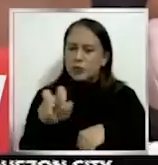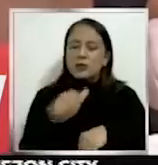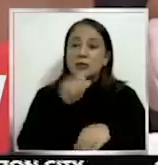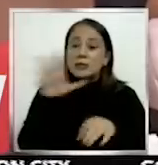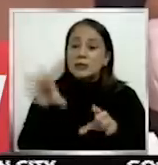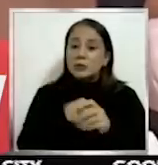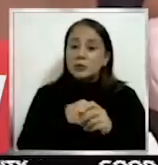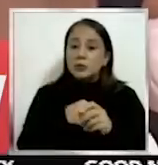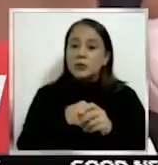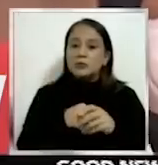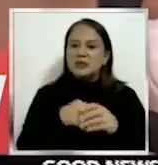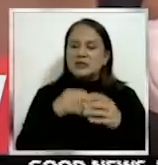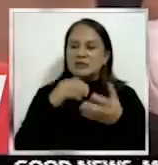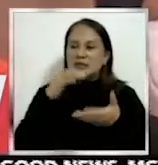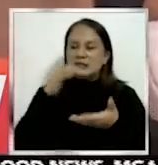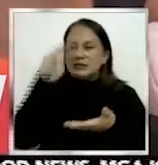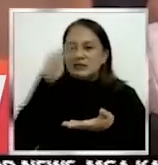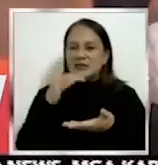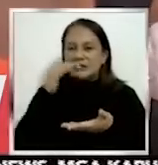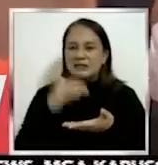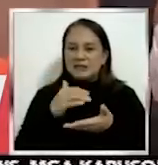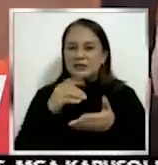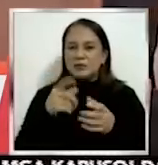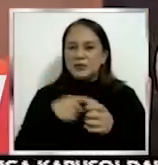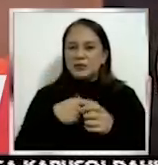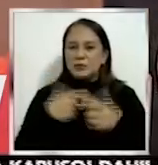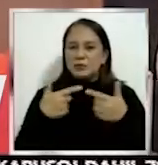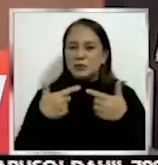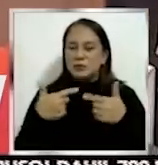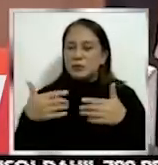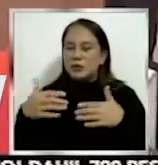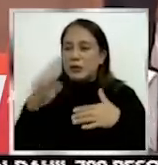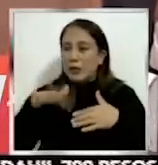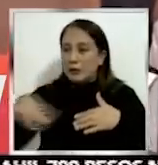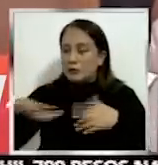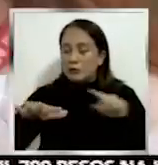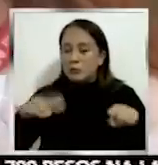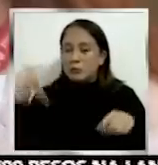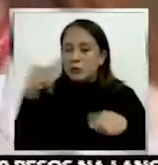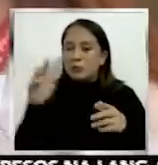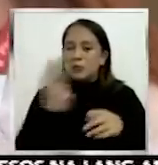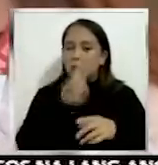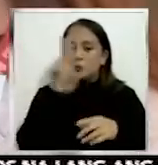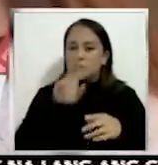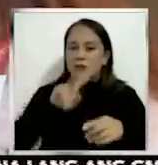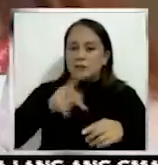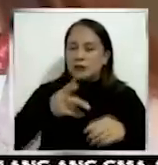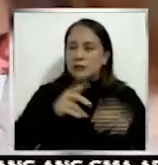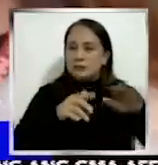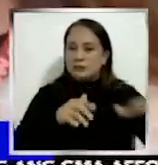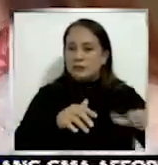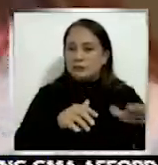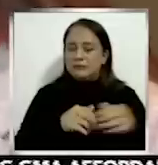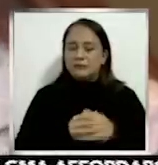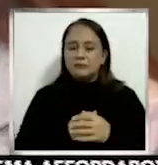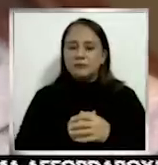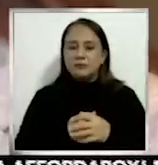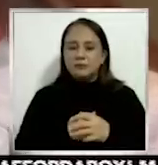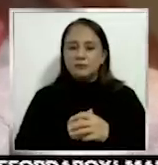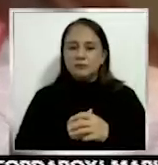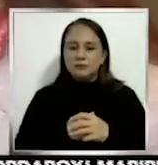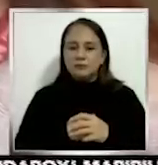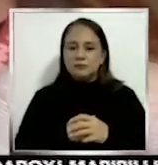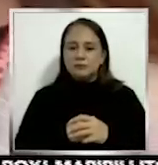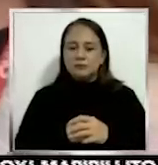decongestion of our primary gateways and the utilization of our secondary gateways. Para sa GMA Integrated News,